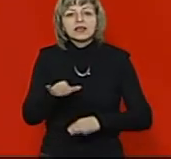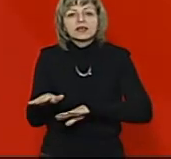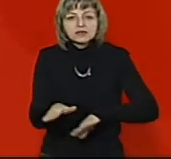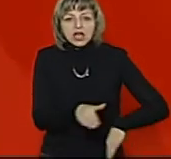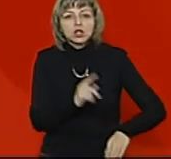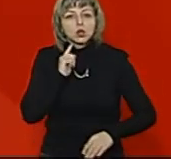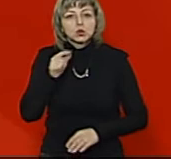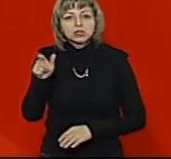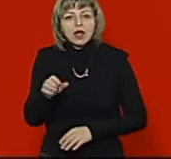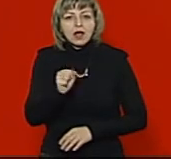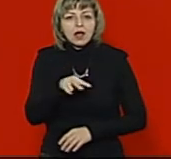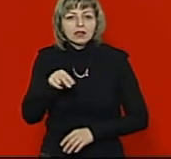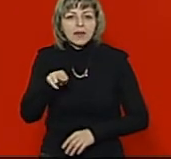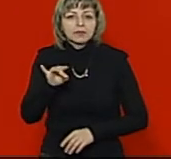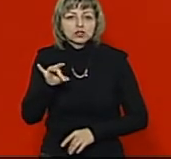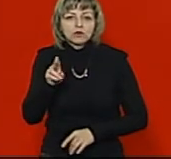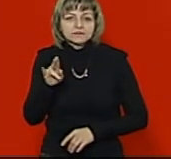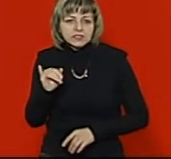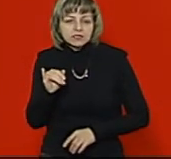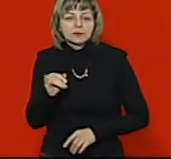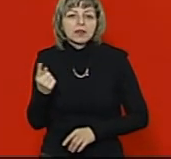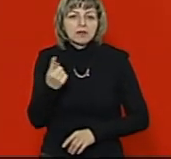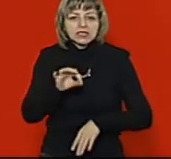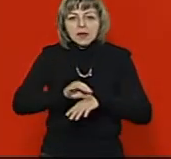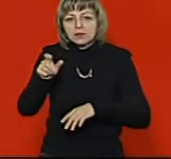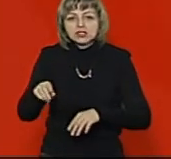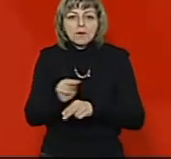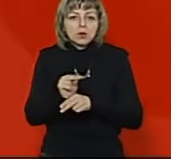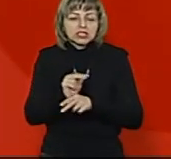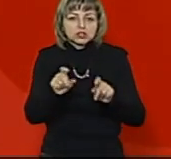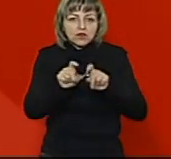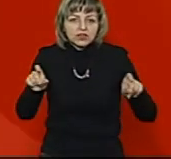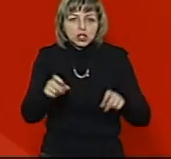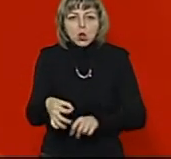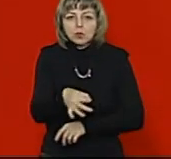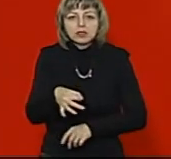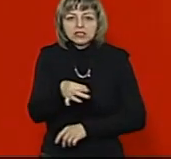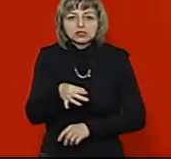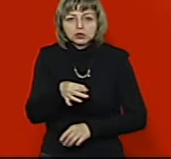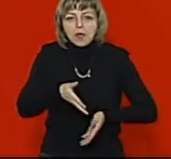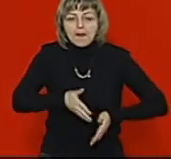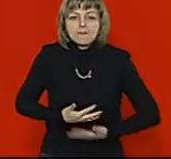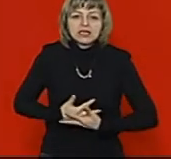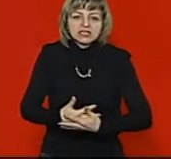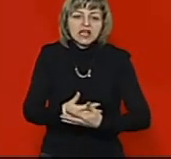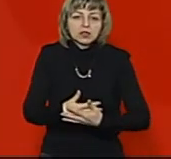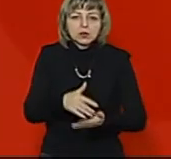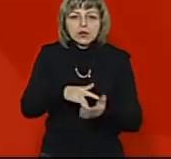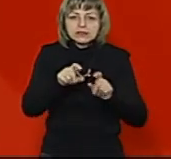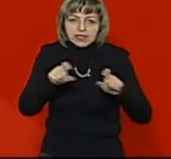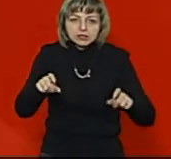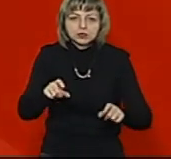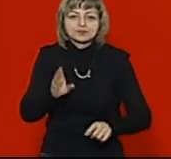далі. Лучанка Алла Петровці – перша пацієнтка поліклінічного відділення обласного перинатального центру. Моїм